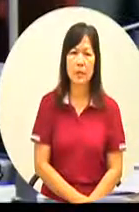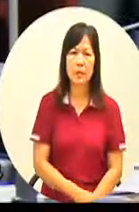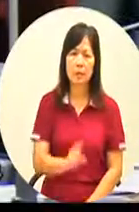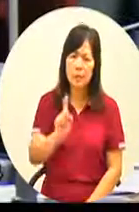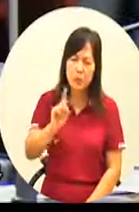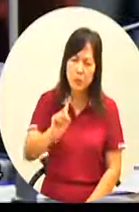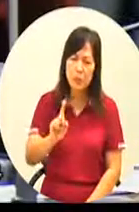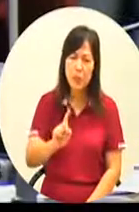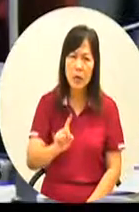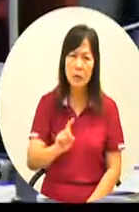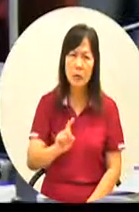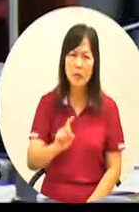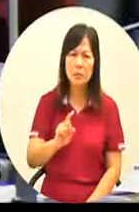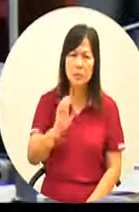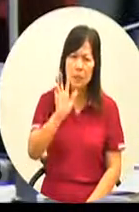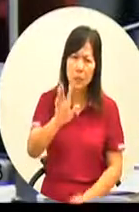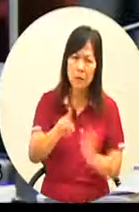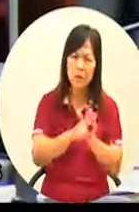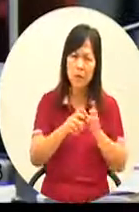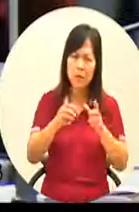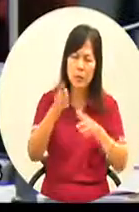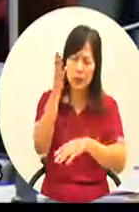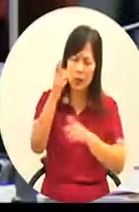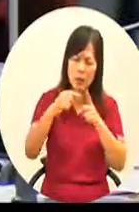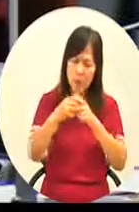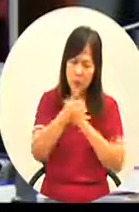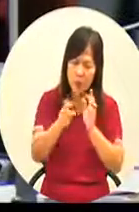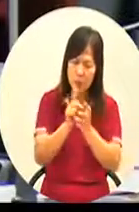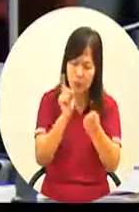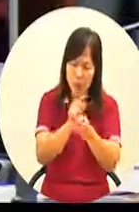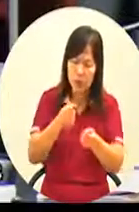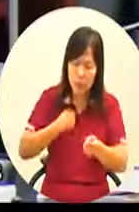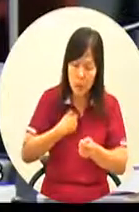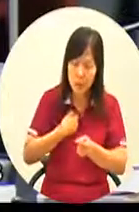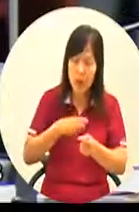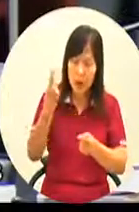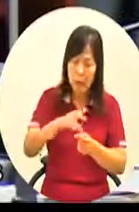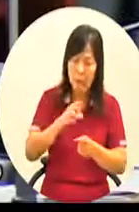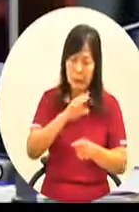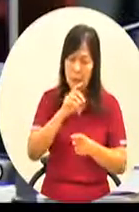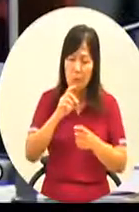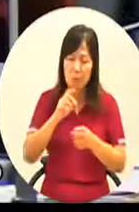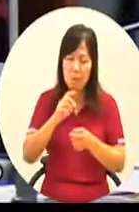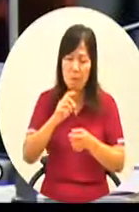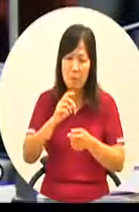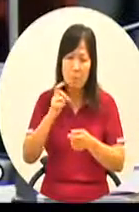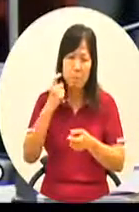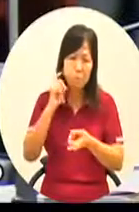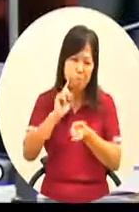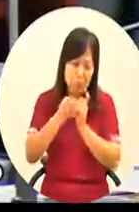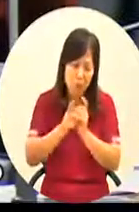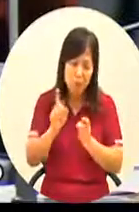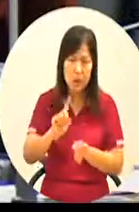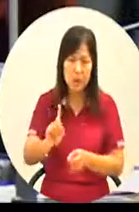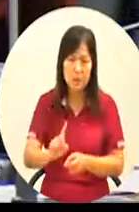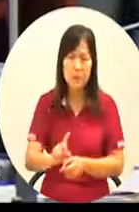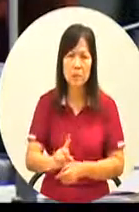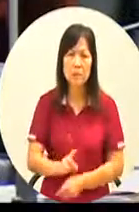么样？是有些是公务人员，他是知法犯法，或者是他的一个